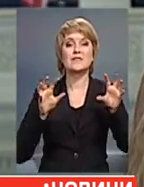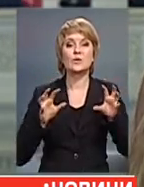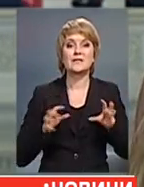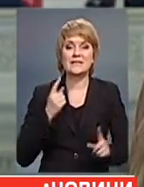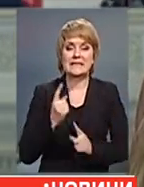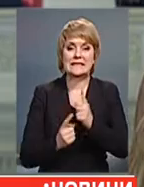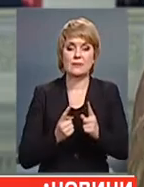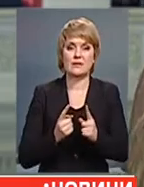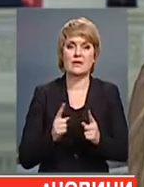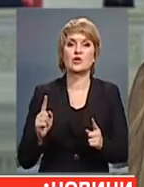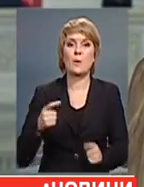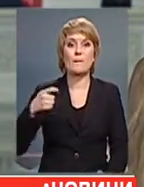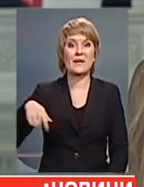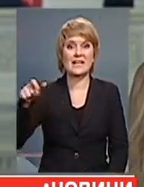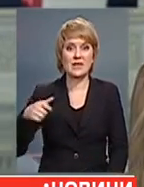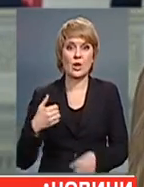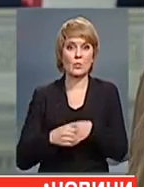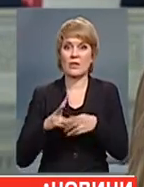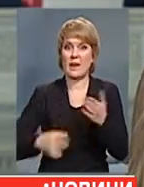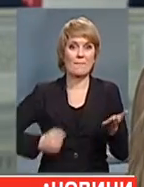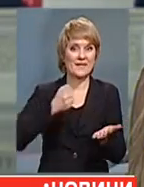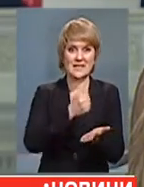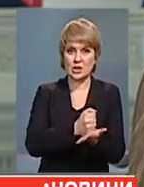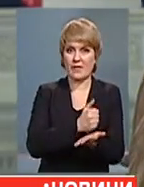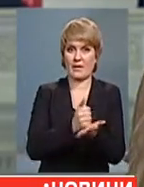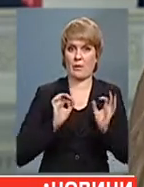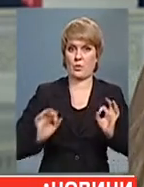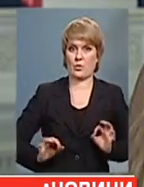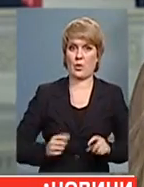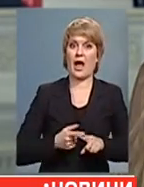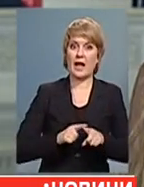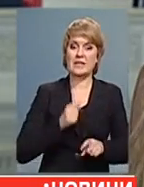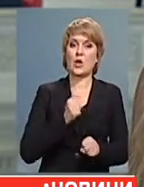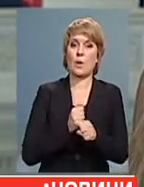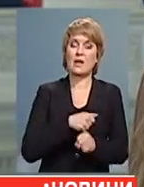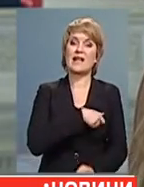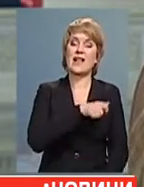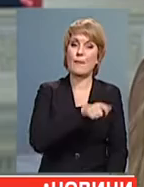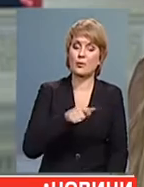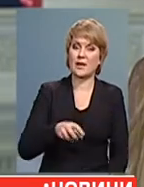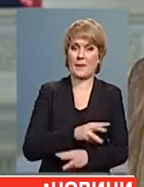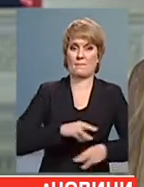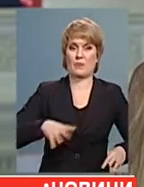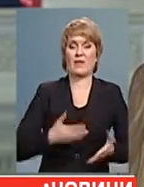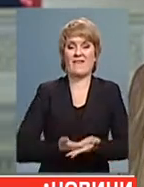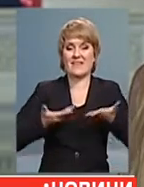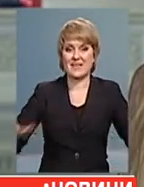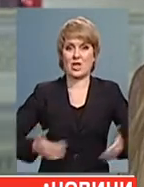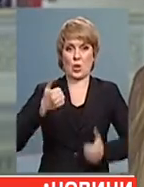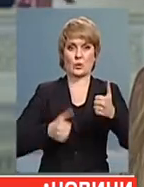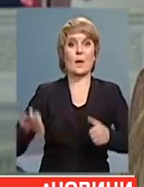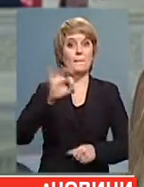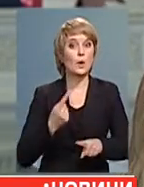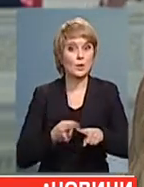для того, щоб все ж таки президент уже не призначав генпрокурора. Це робили депутати парламенту для того, щоб були відкриті конкурси. От про це